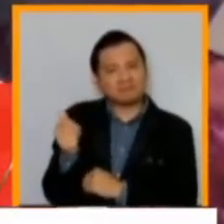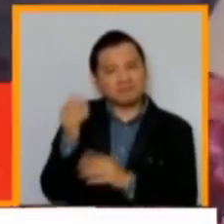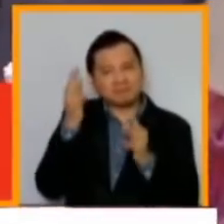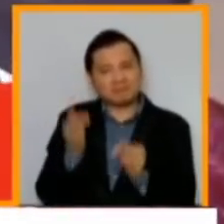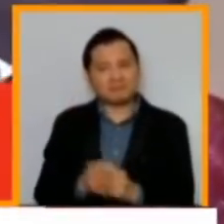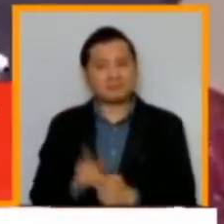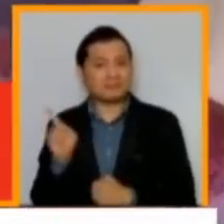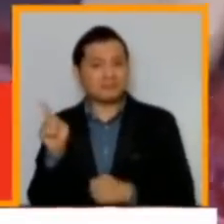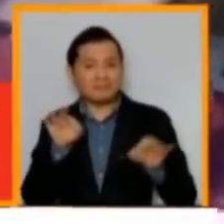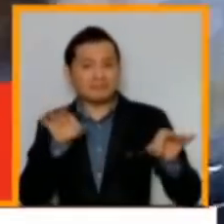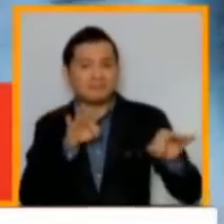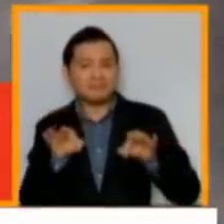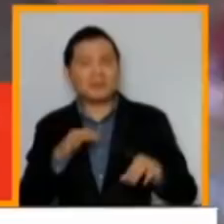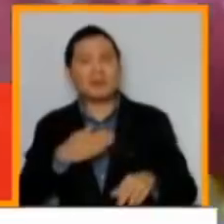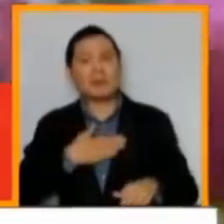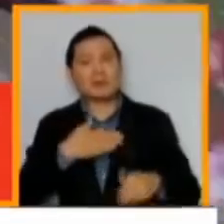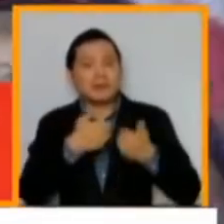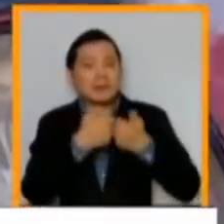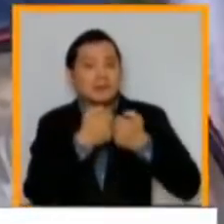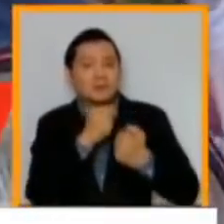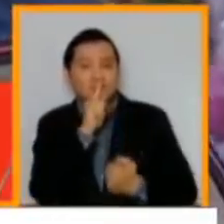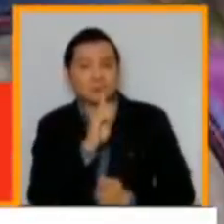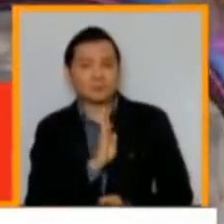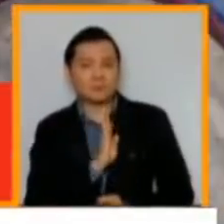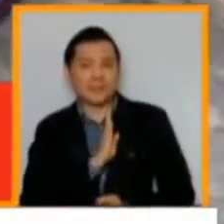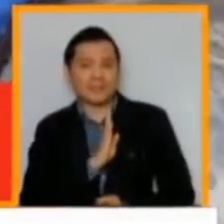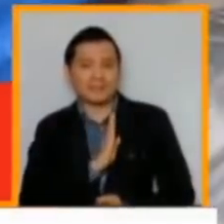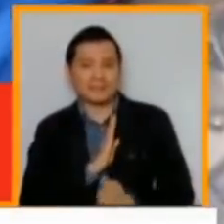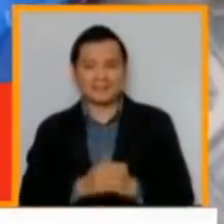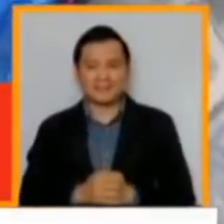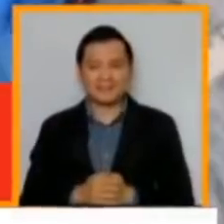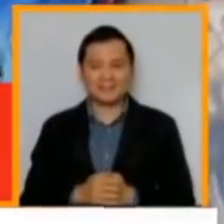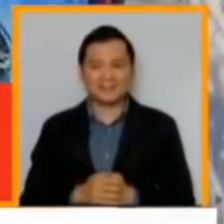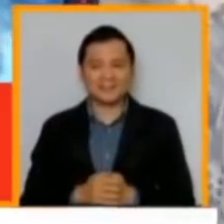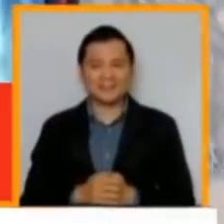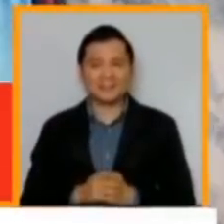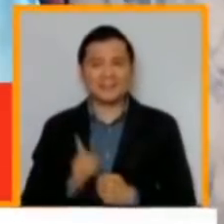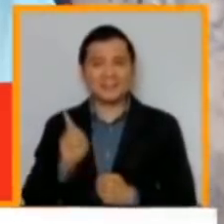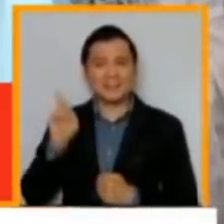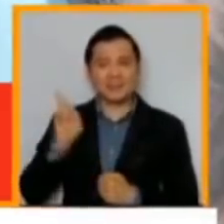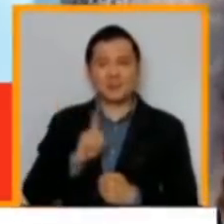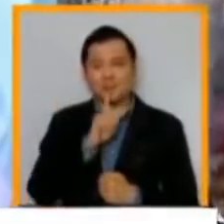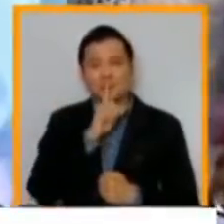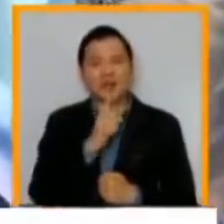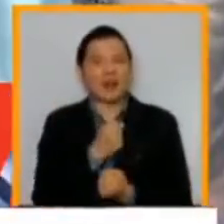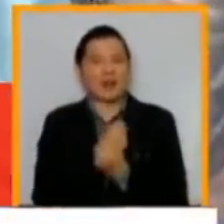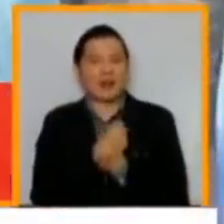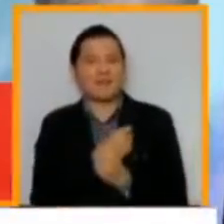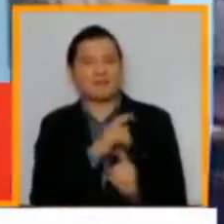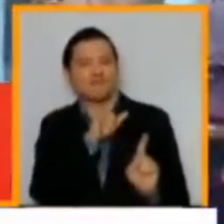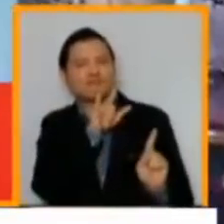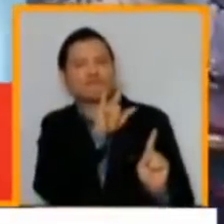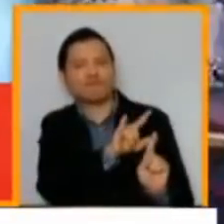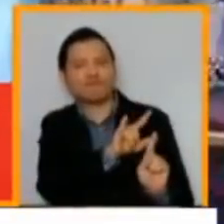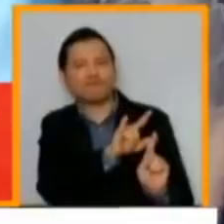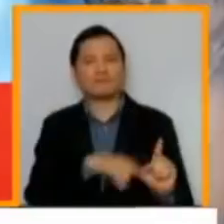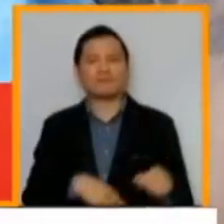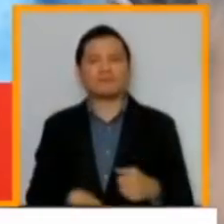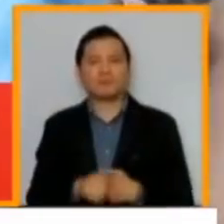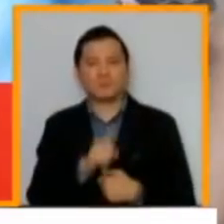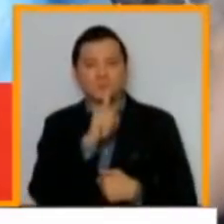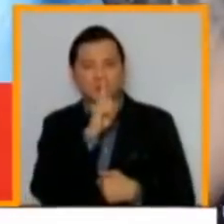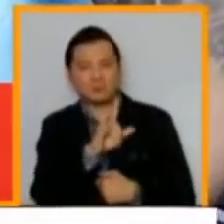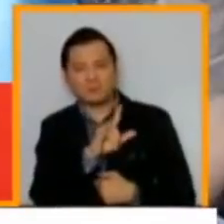Ken, anong friends tayo? Mahal na mahal ko naman siya po. Kaya